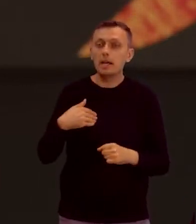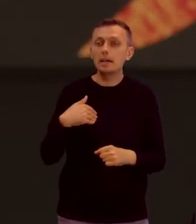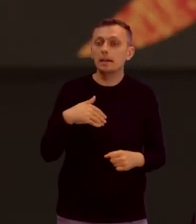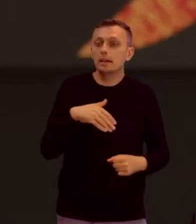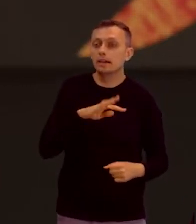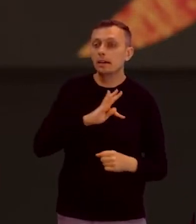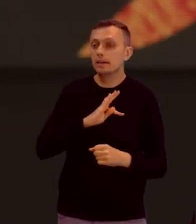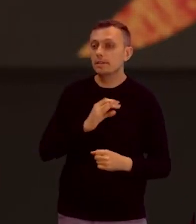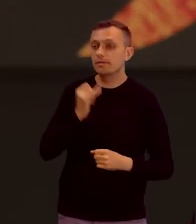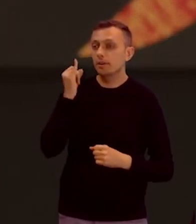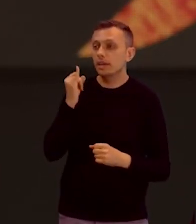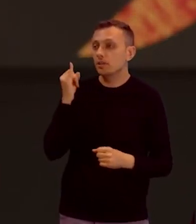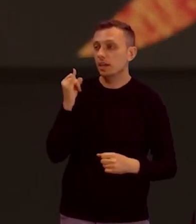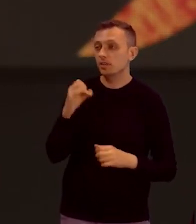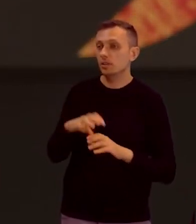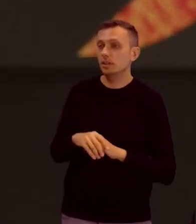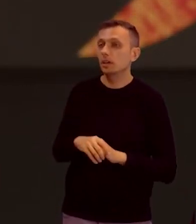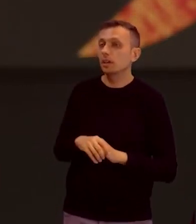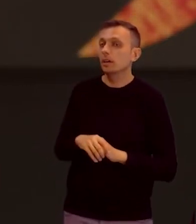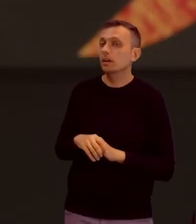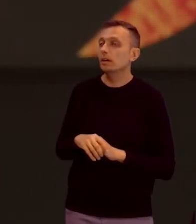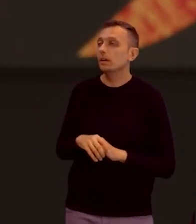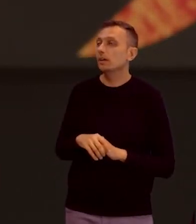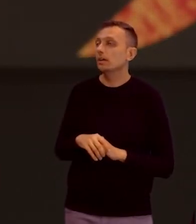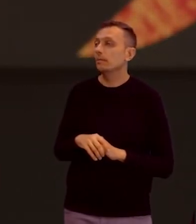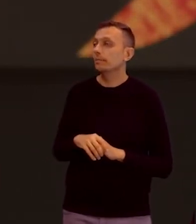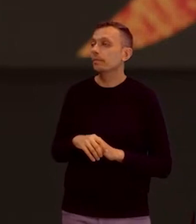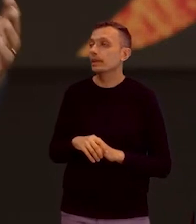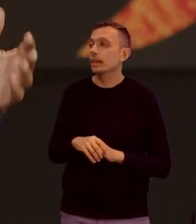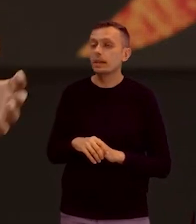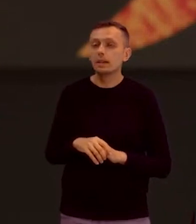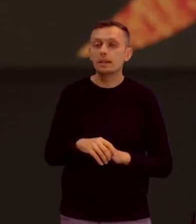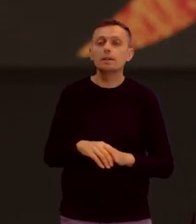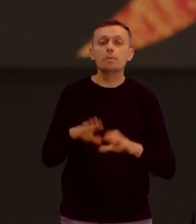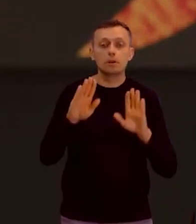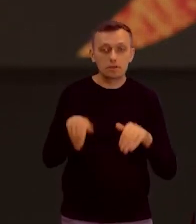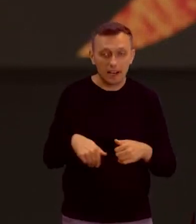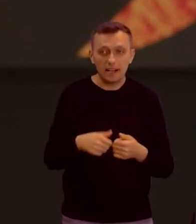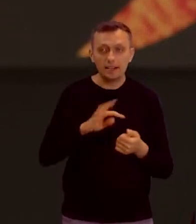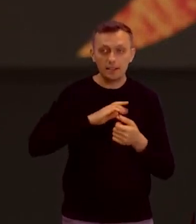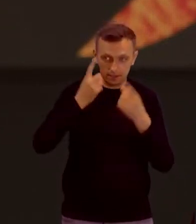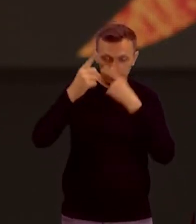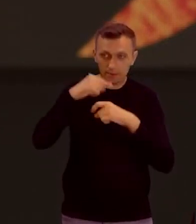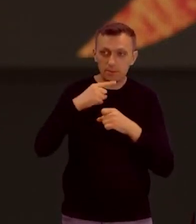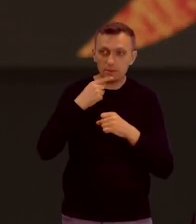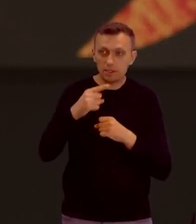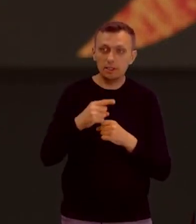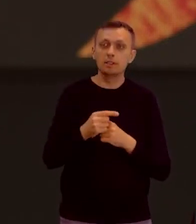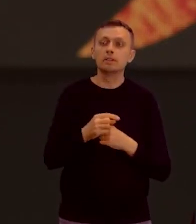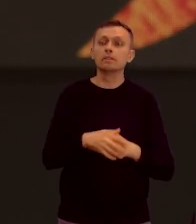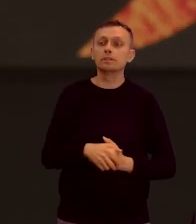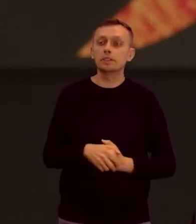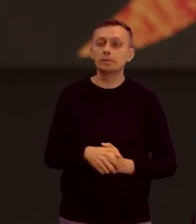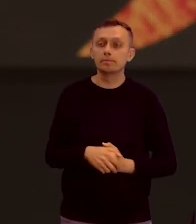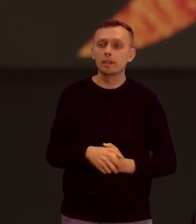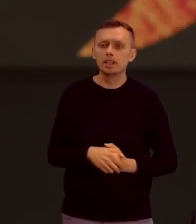końcu przeciwstawić się temu nieprawdziwemu polskiemu czy zagranicznemu powiedzeniu, że ryby i